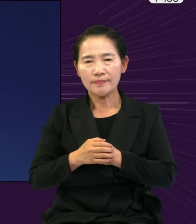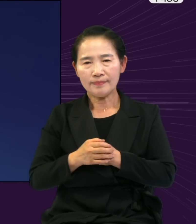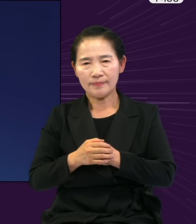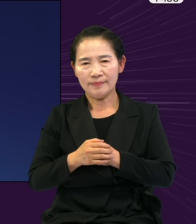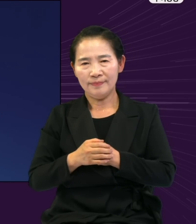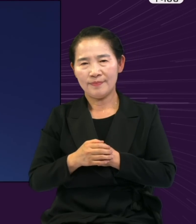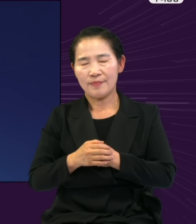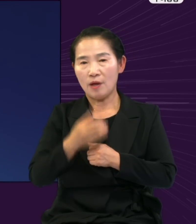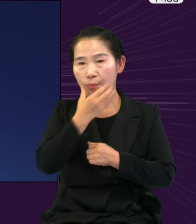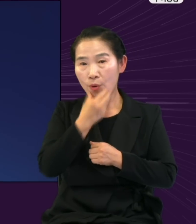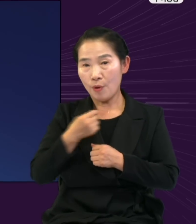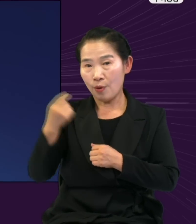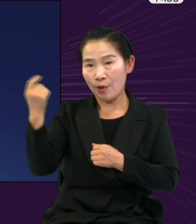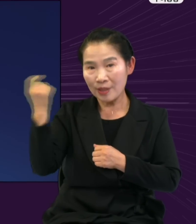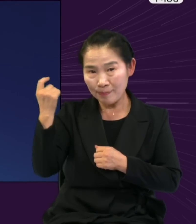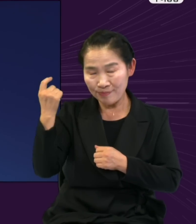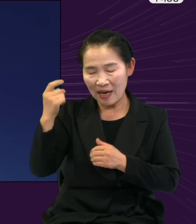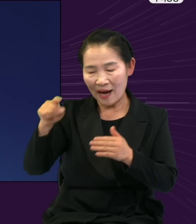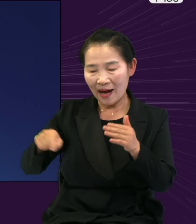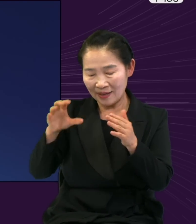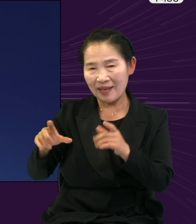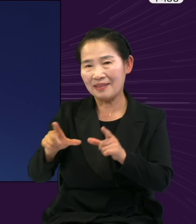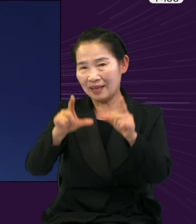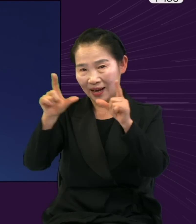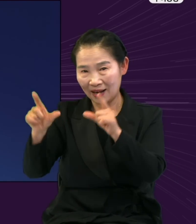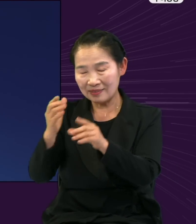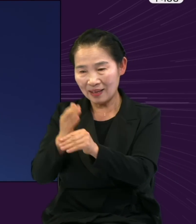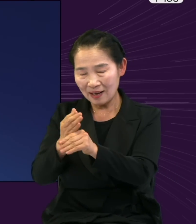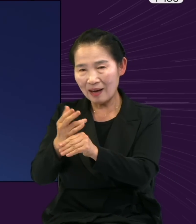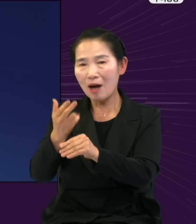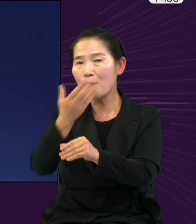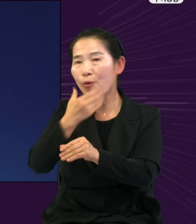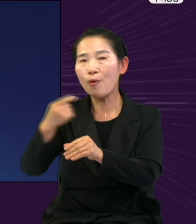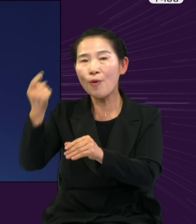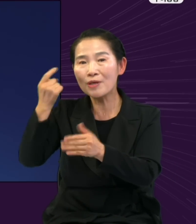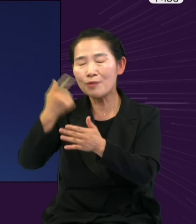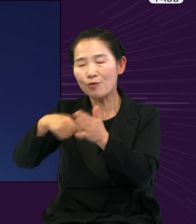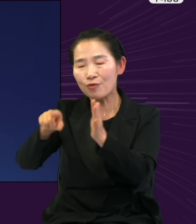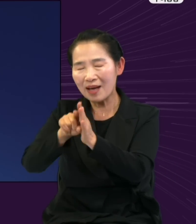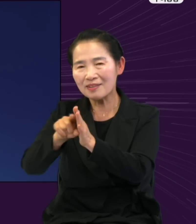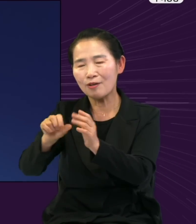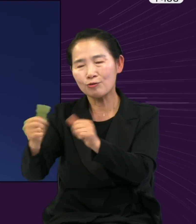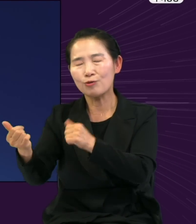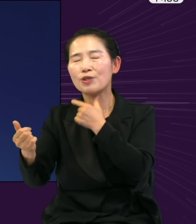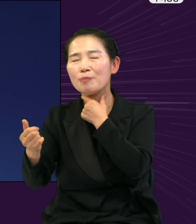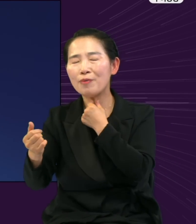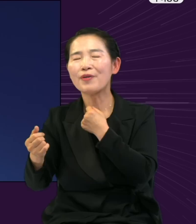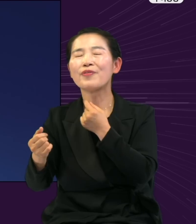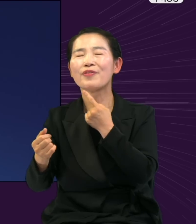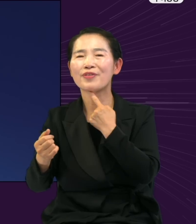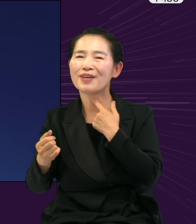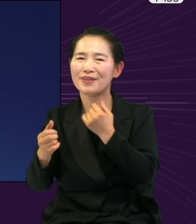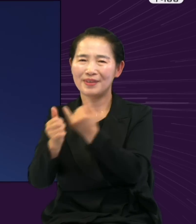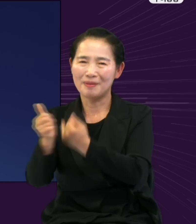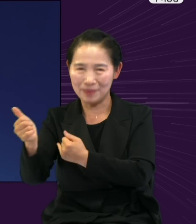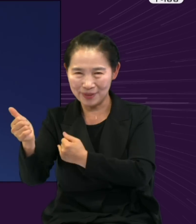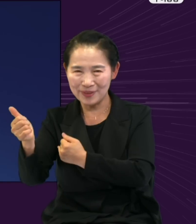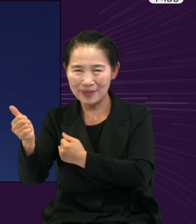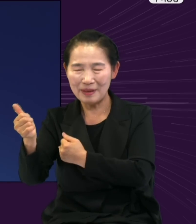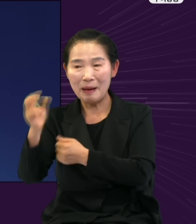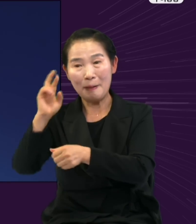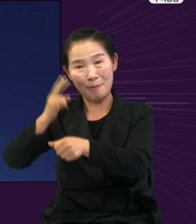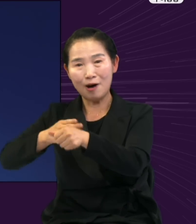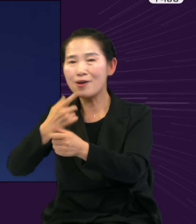복음 안에 살다가 복음 안에서 죽고 싶어 했던 사람입니다. 사도 바울처럼 그도 나의 복음을 가지고 있었고, 그래서